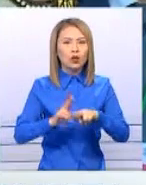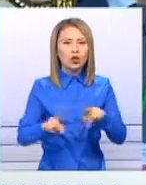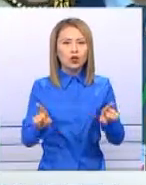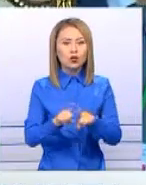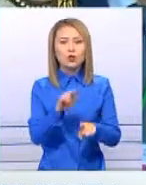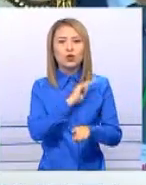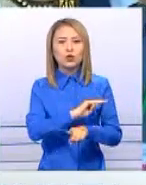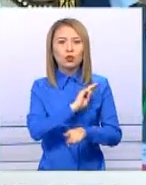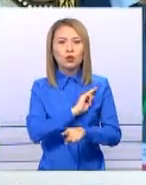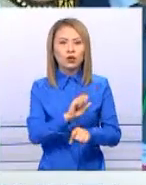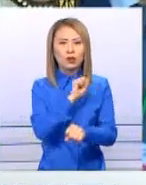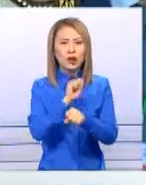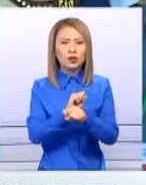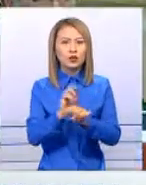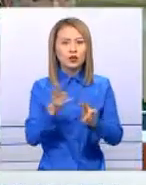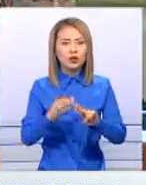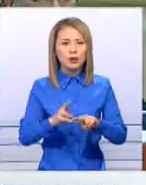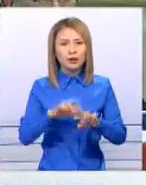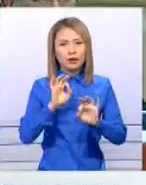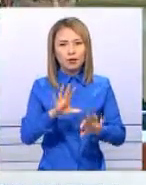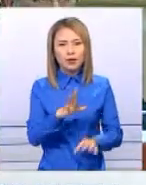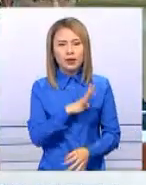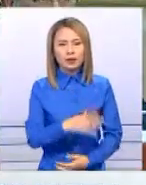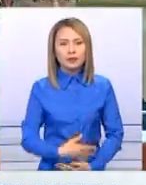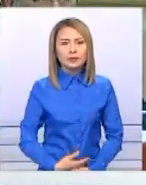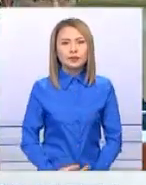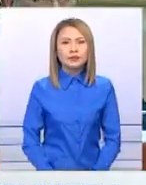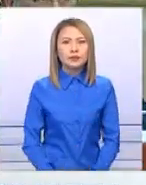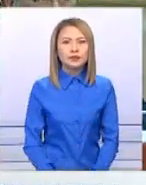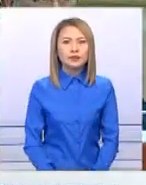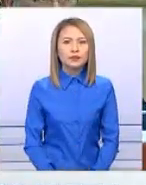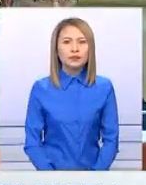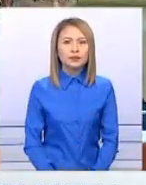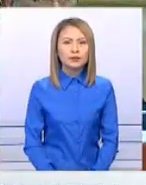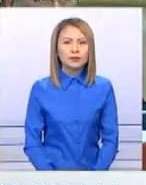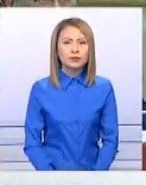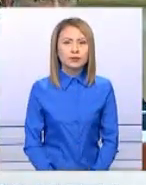тарту бойынша жұмысты тоқтатпаған жөн деп айтты.